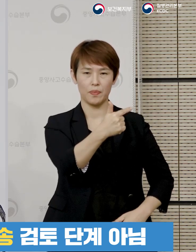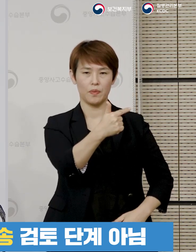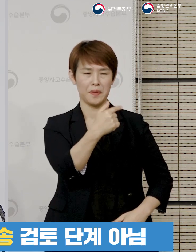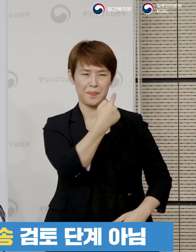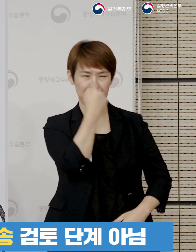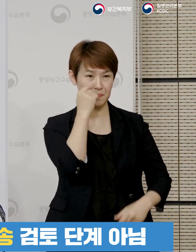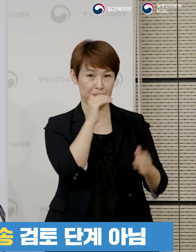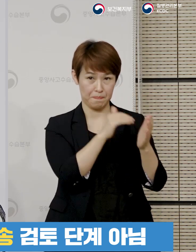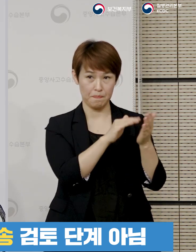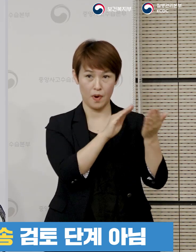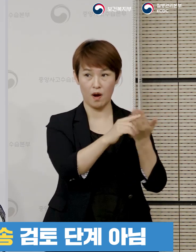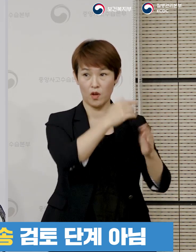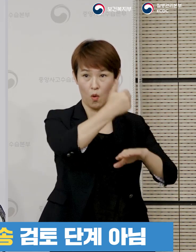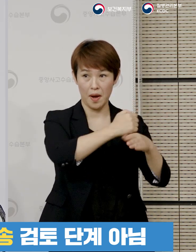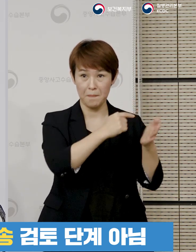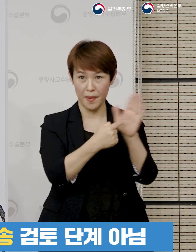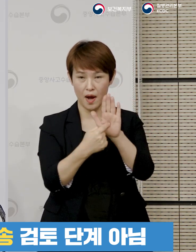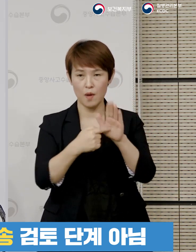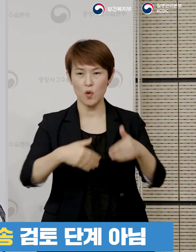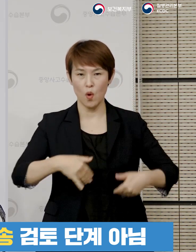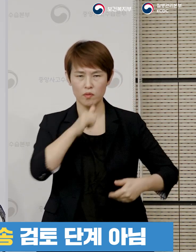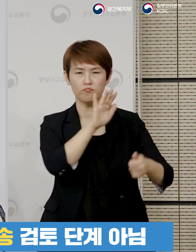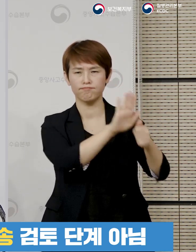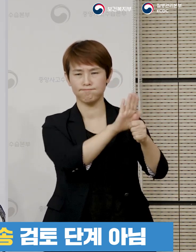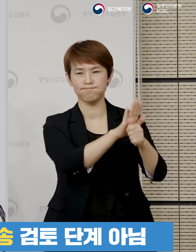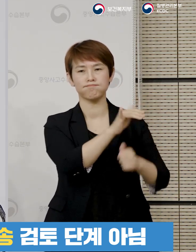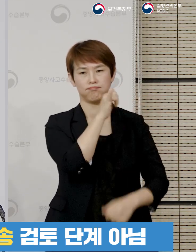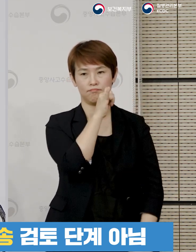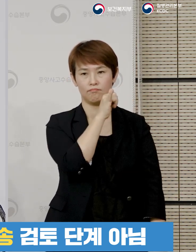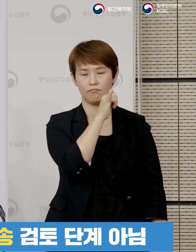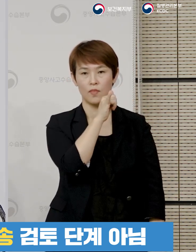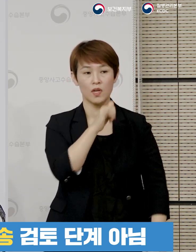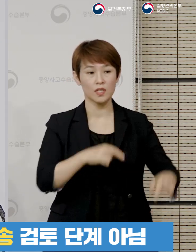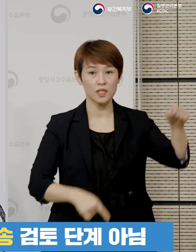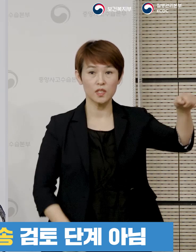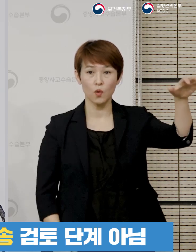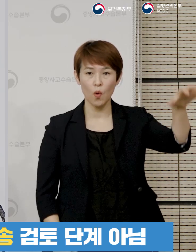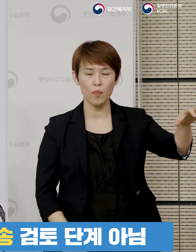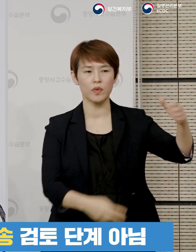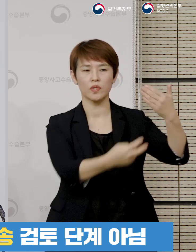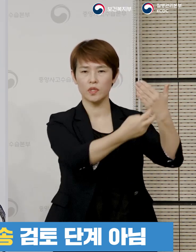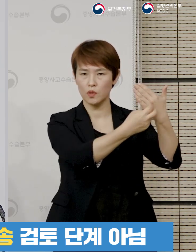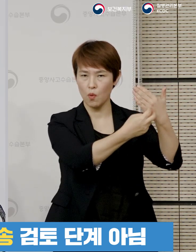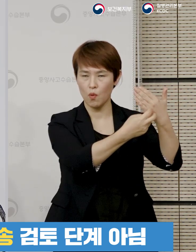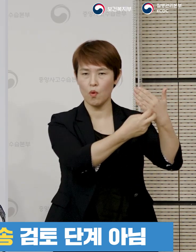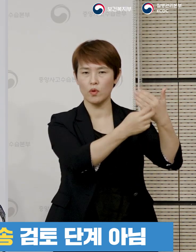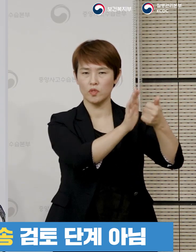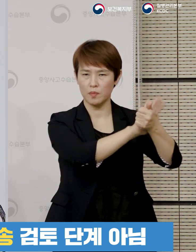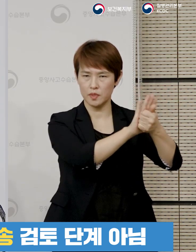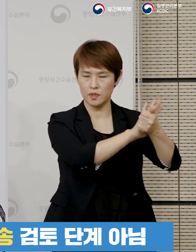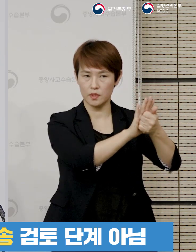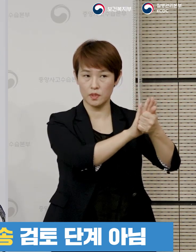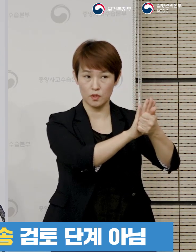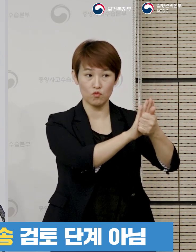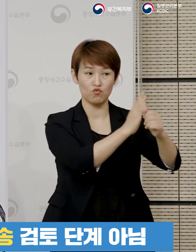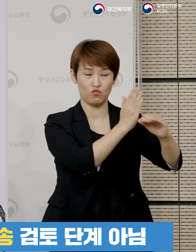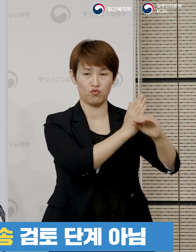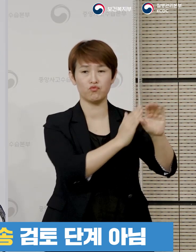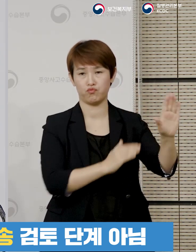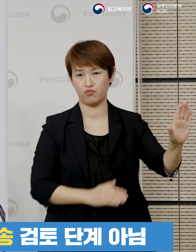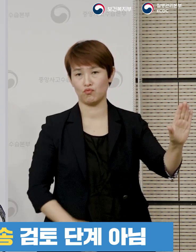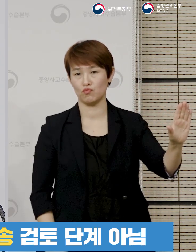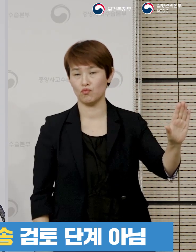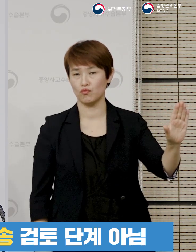확인한 결과도 말씀을 드렸습니다만 필요한 영사 조력은 제공을 하고 현지에서 의료적 서비스를 받고